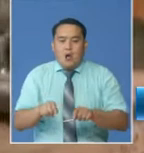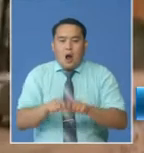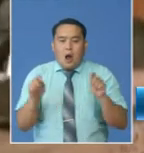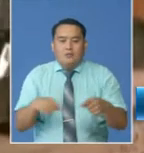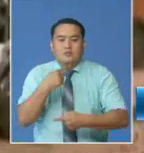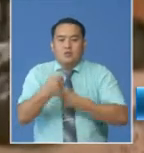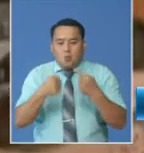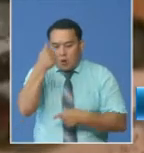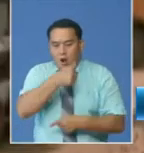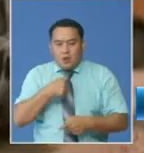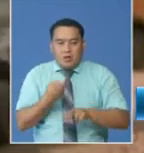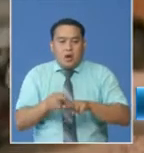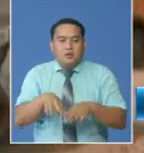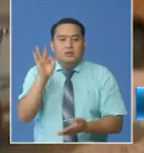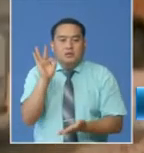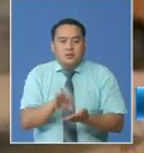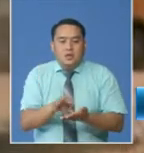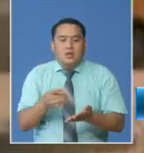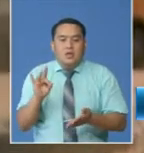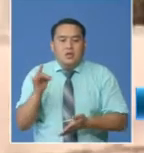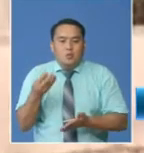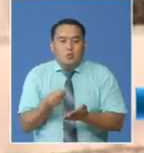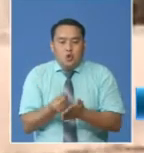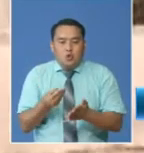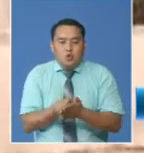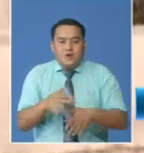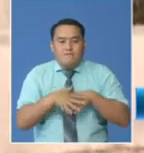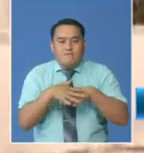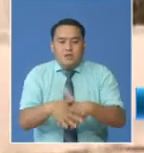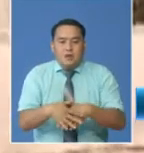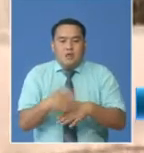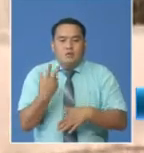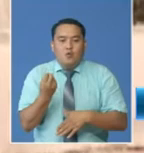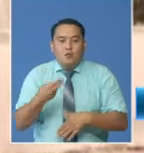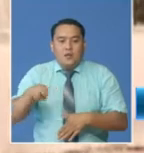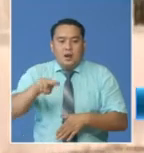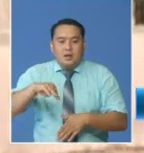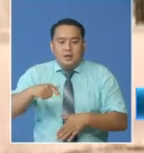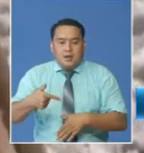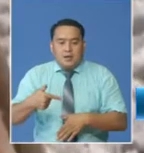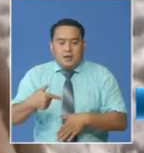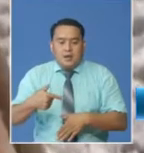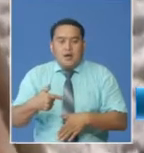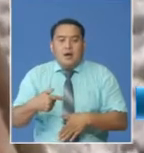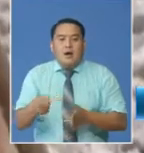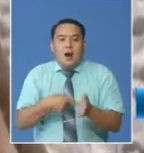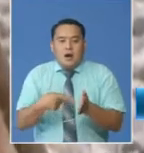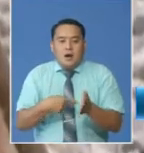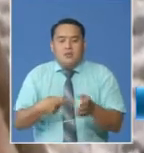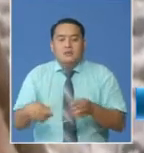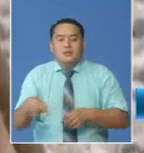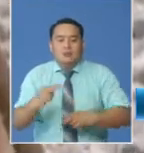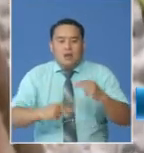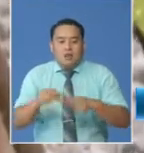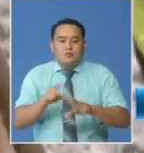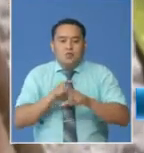в следующем году. На эти цели из республиканской казны выделено порядка 2 миллиардов тенге. В Караганде строительство школы